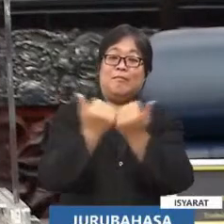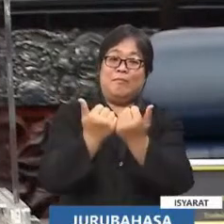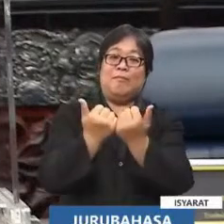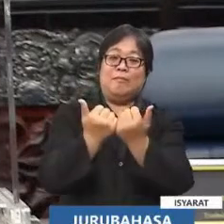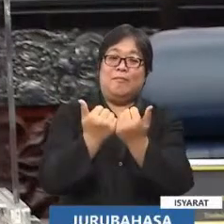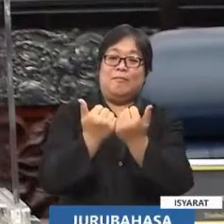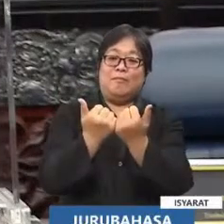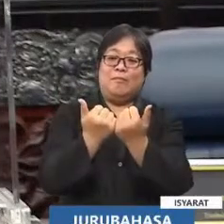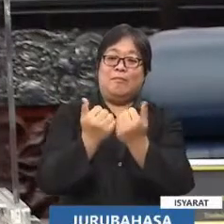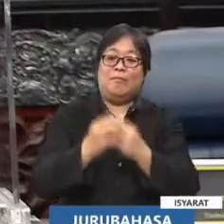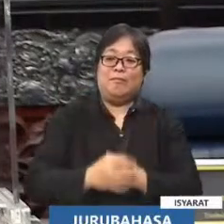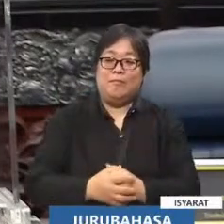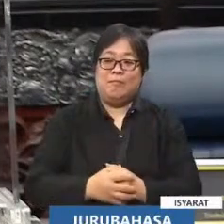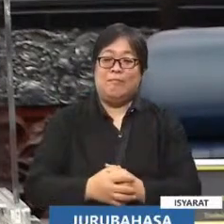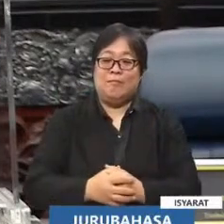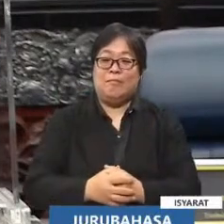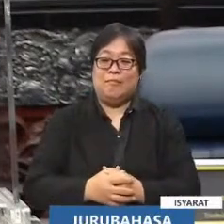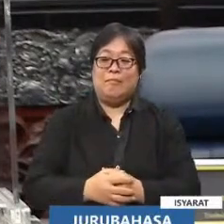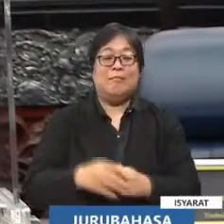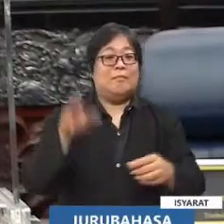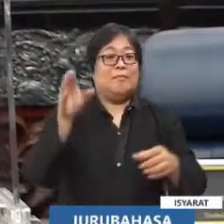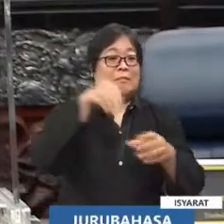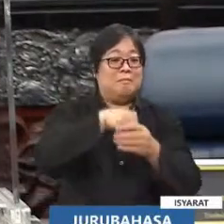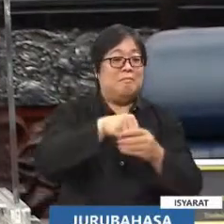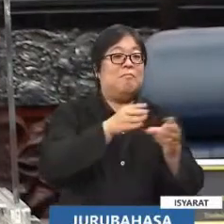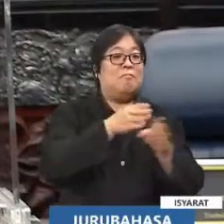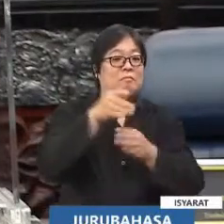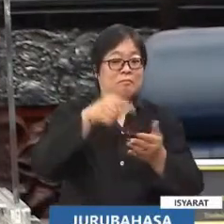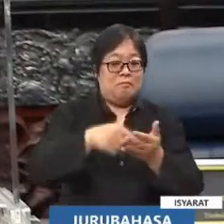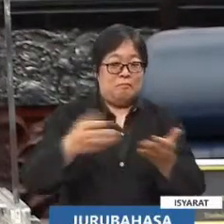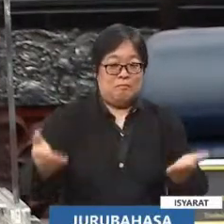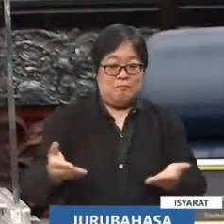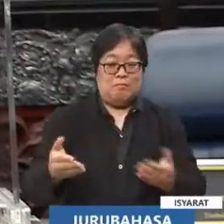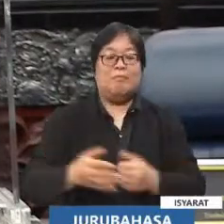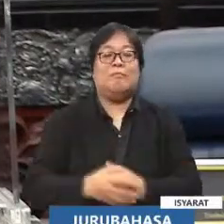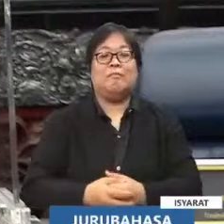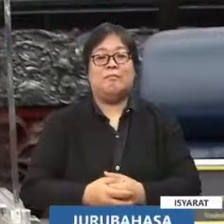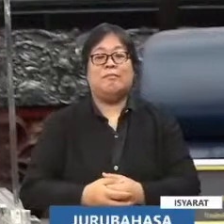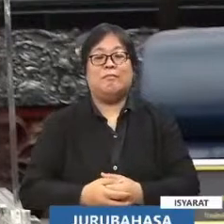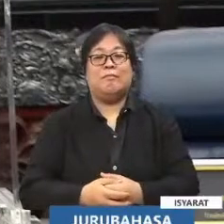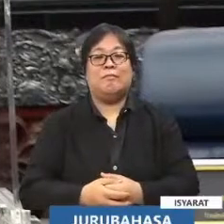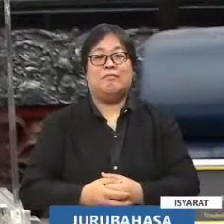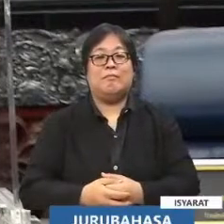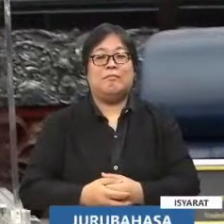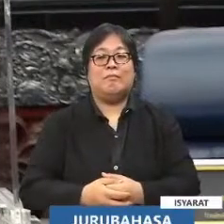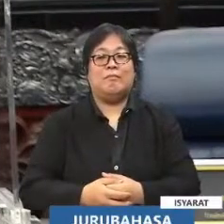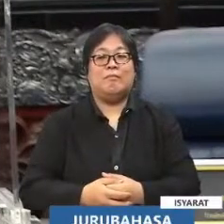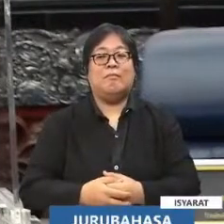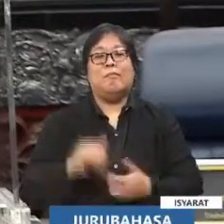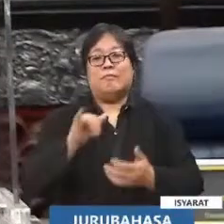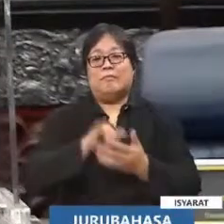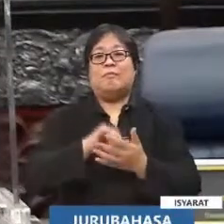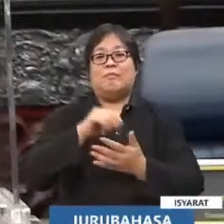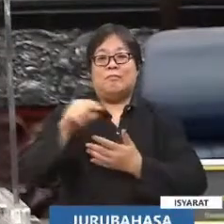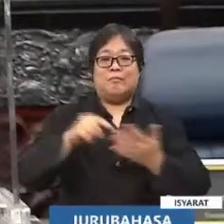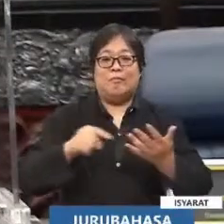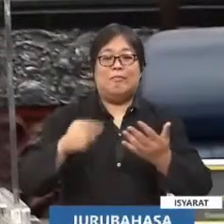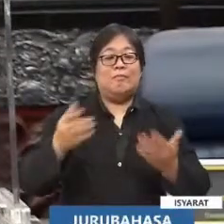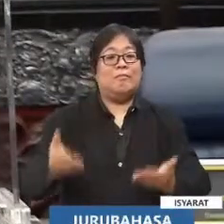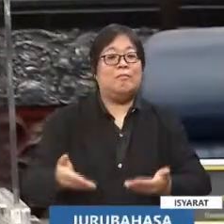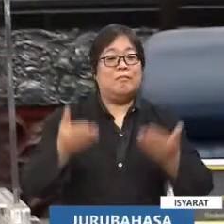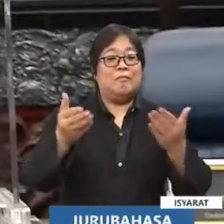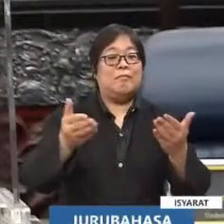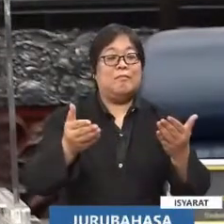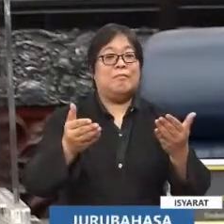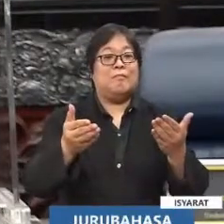persatuan-persatuan agar kita membolehkan mereka yang terlibat dalam bidang ini mendapat vaksinasi dan juga sebagainya. Itu adalah selain daripada menawarkan